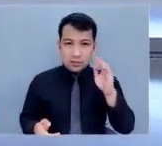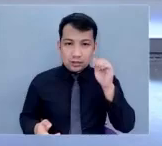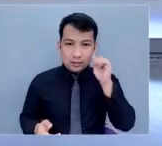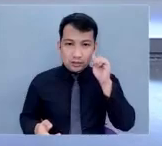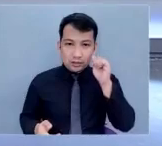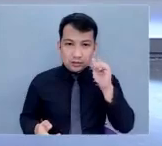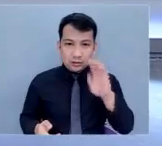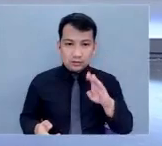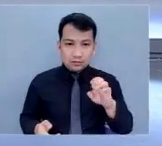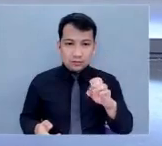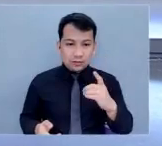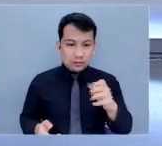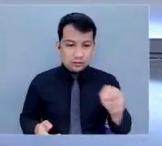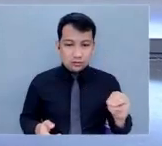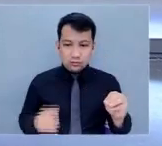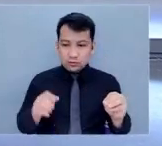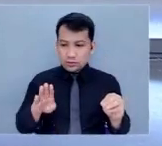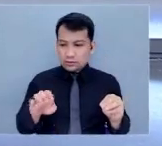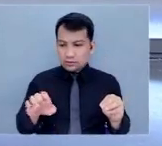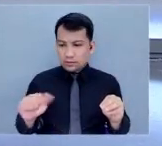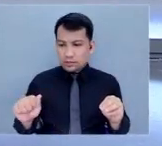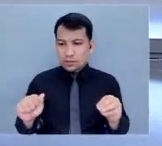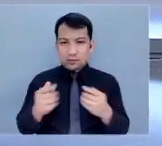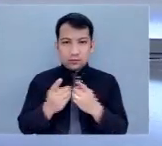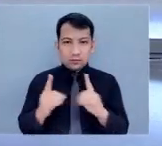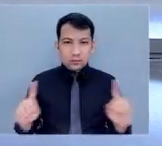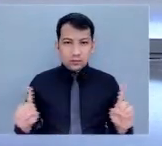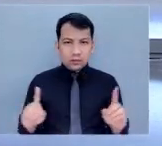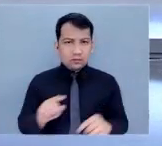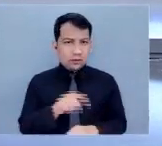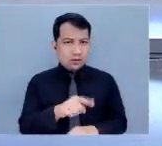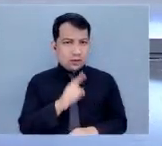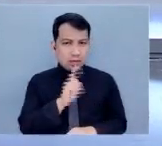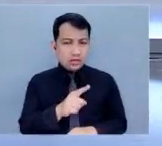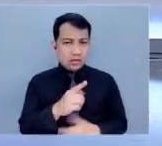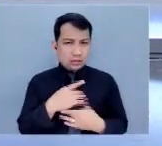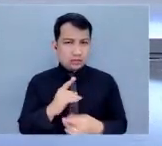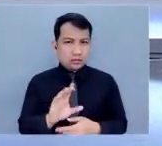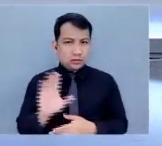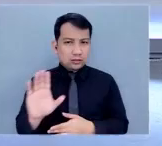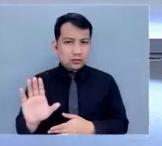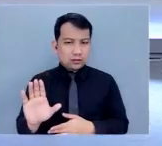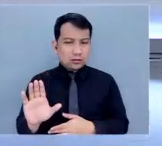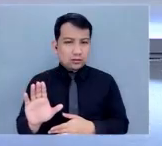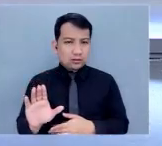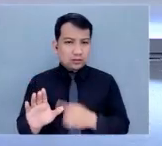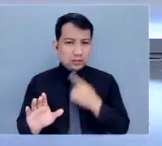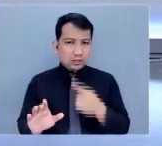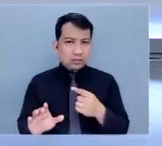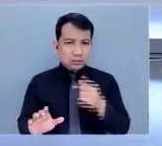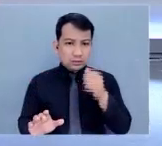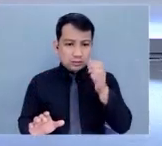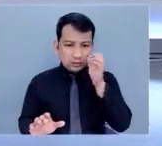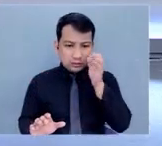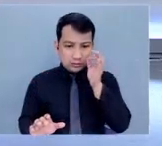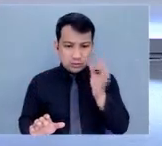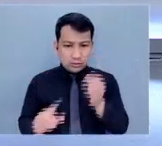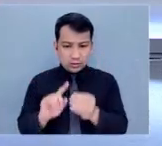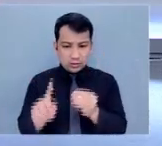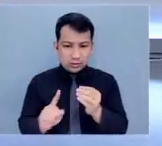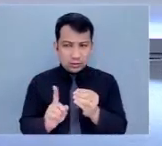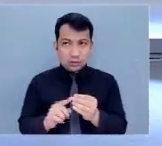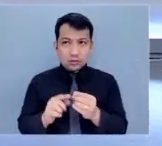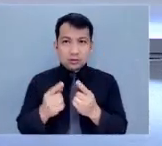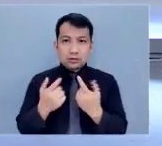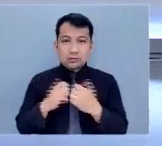Ang kampo naman ni Dominic, kinundi na ang mga umano'y malisyosong pahayag ng kolumnistang si Christopher Min kaugnay ng breakup.